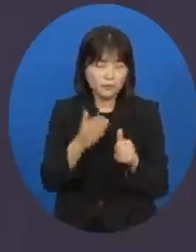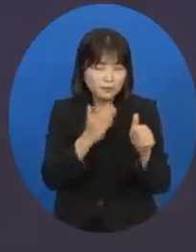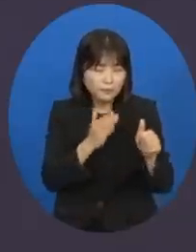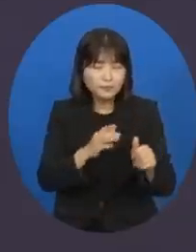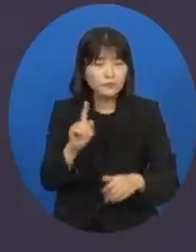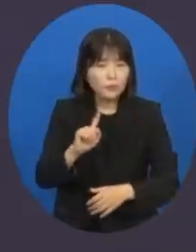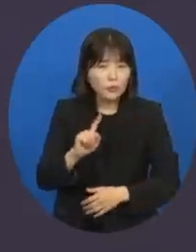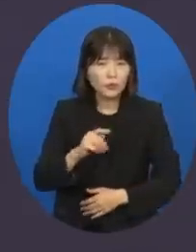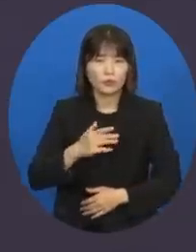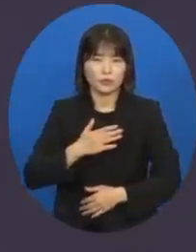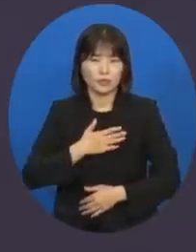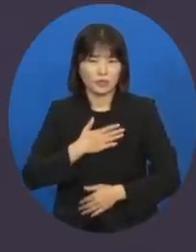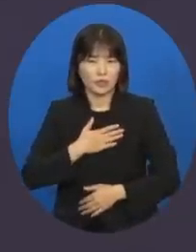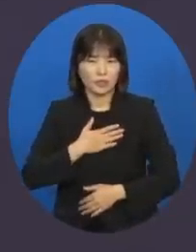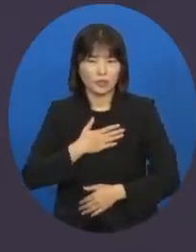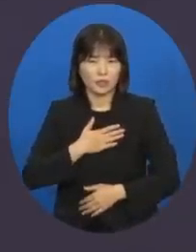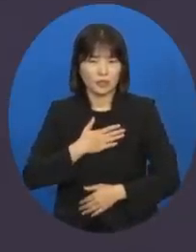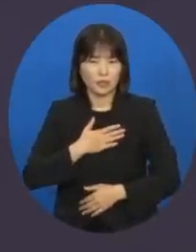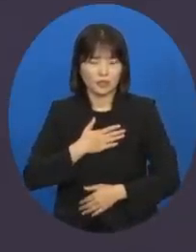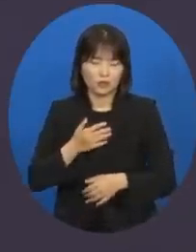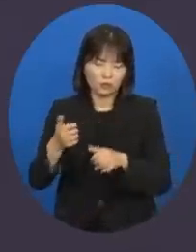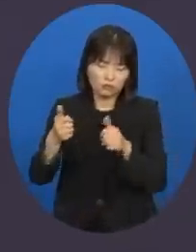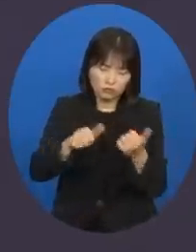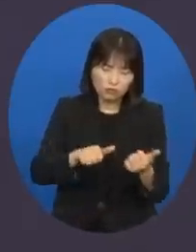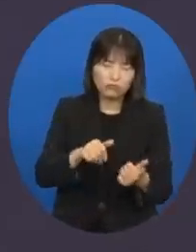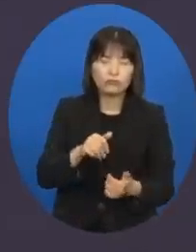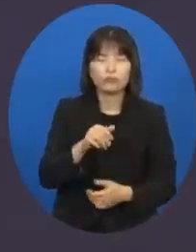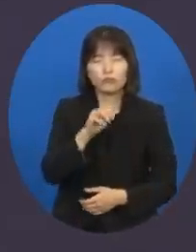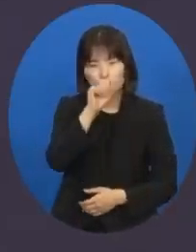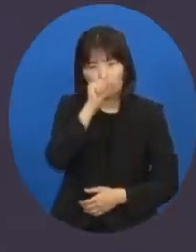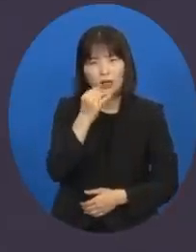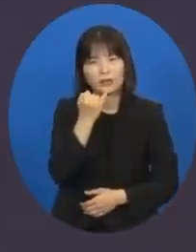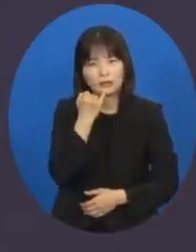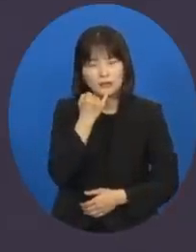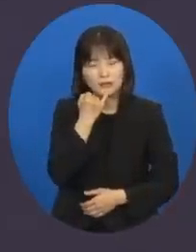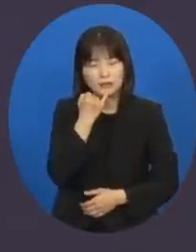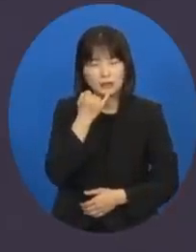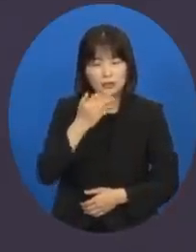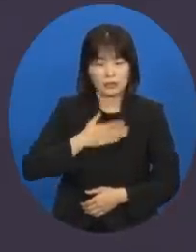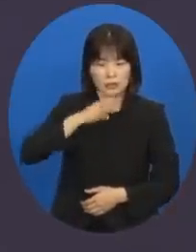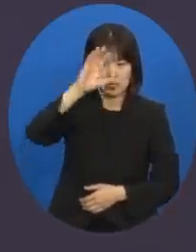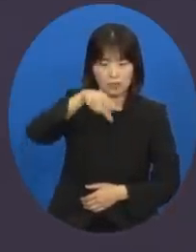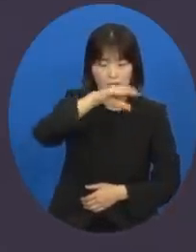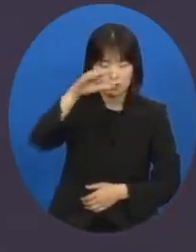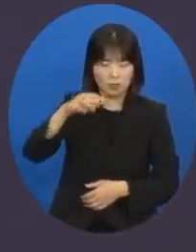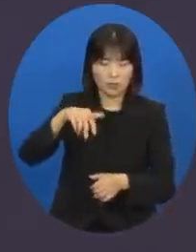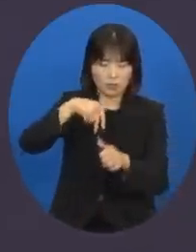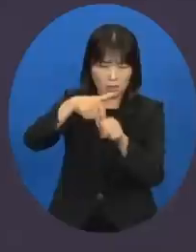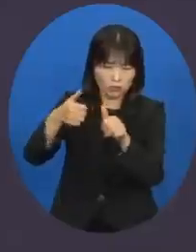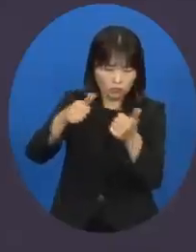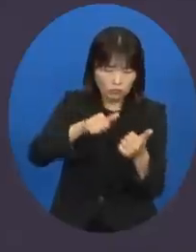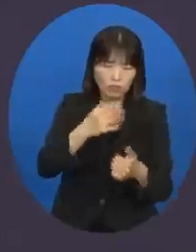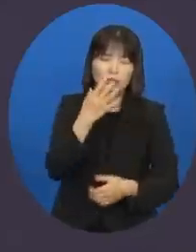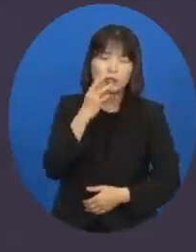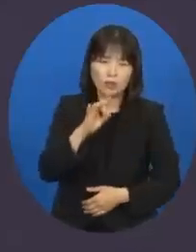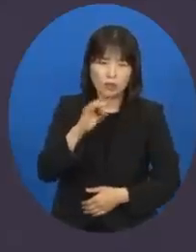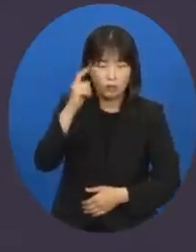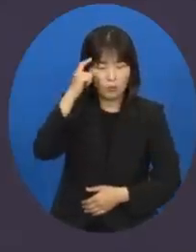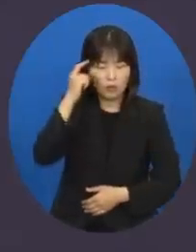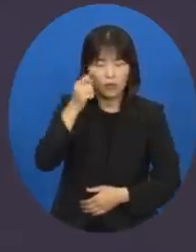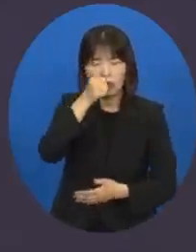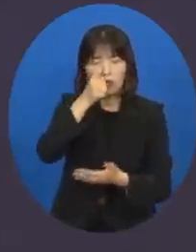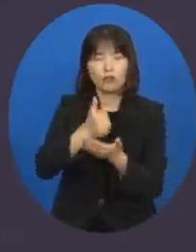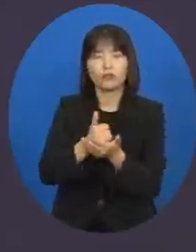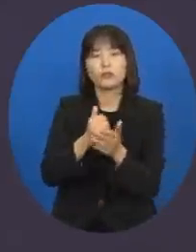이것이었습니다. 제가 여기에서 죽어도 좋습니다. 제가 십자가에서 죽는 것은 당연한 일이에요. 저는 죄인이기 때문에